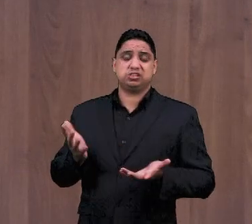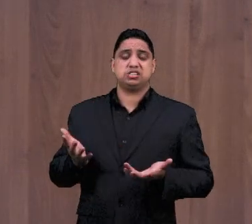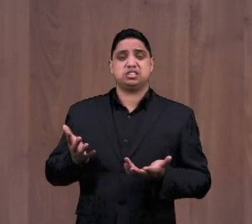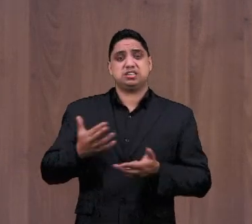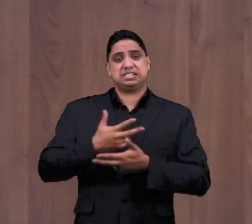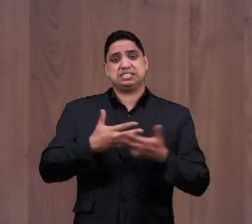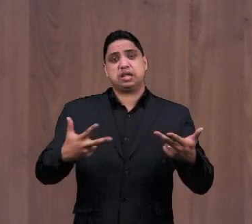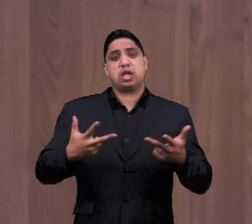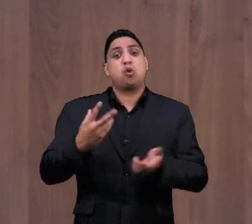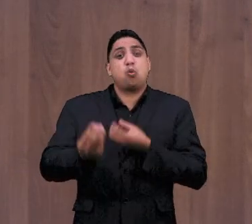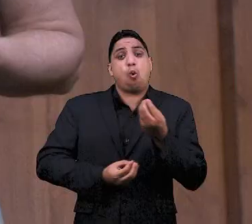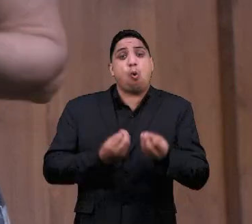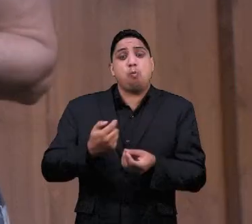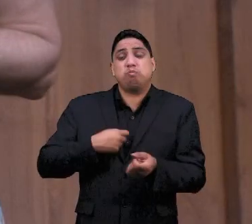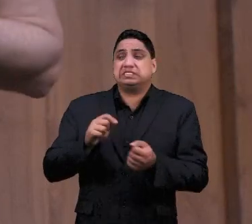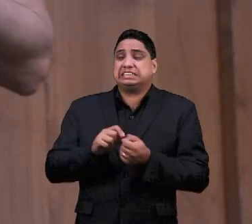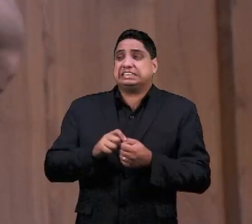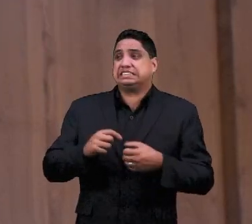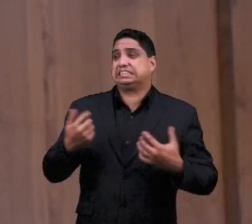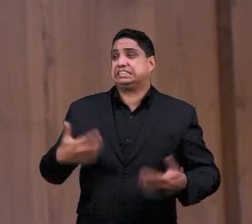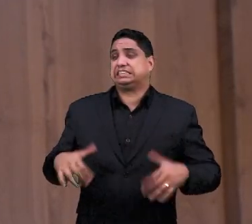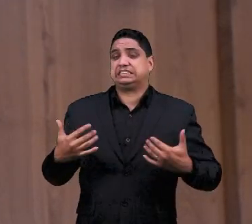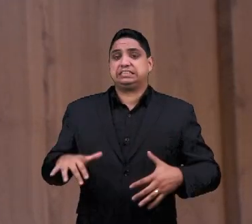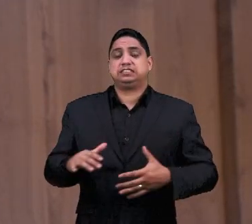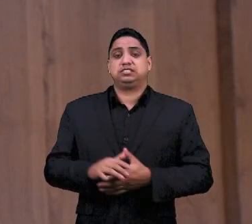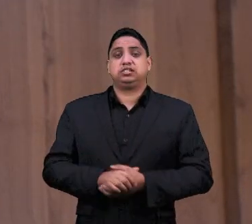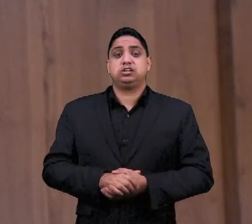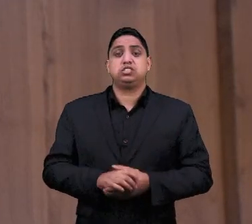d'autres choses. Qu'est-ce que nous allons faire?